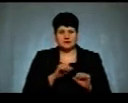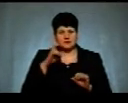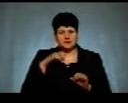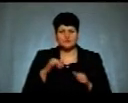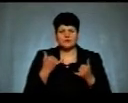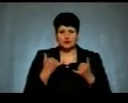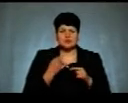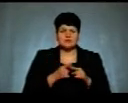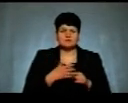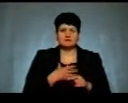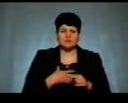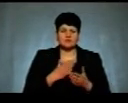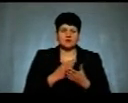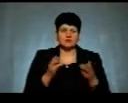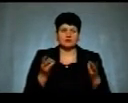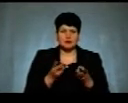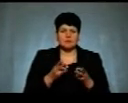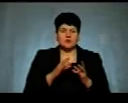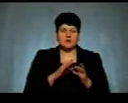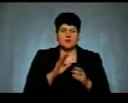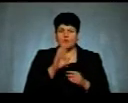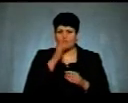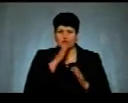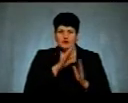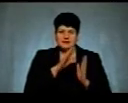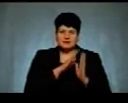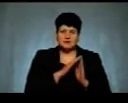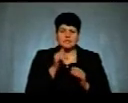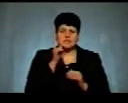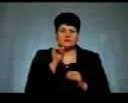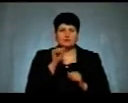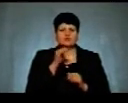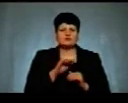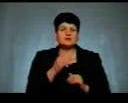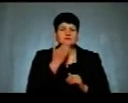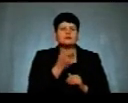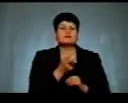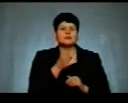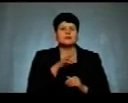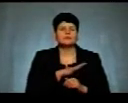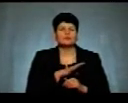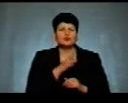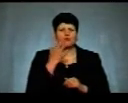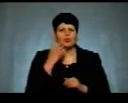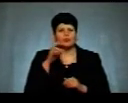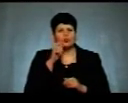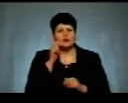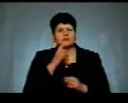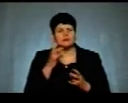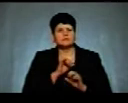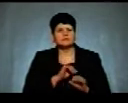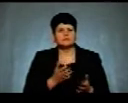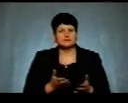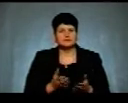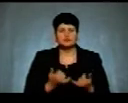– це актуально, є потреба, тому що ворог не спить. І завтра наші діти можуть спитати: тато, де ти був тоді, коли країні треба було захист?